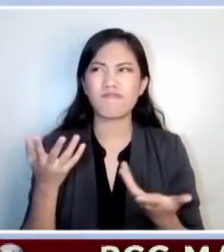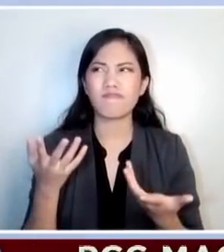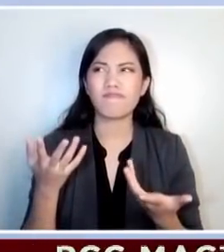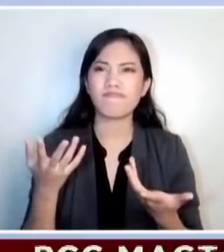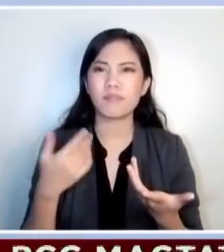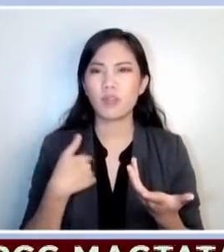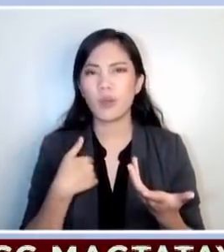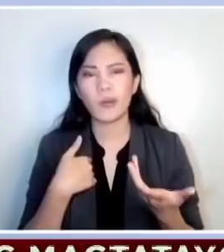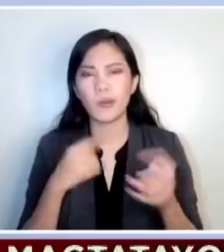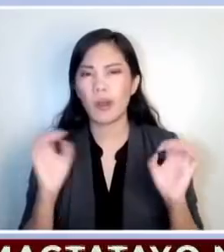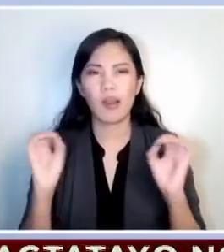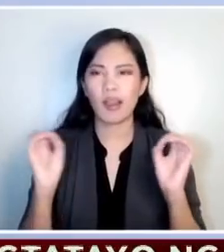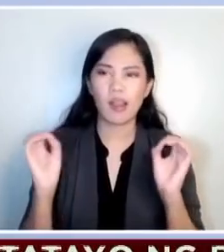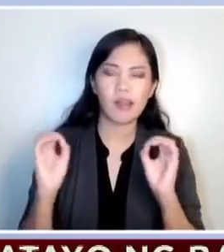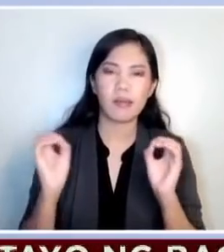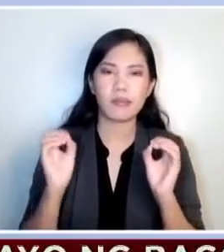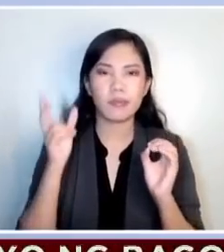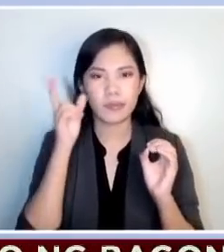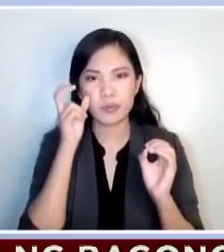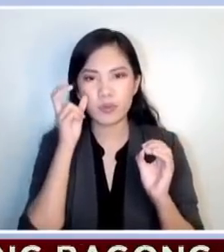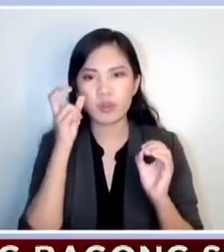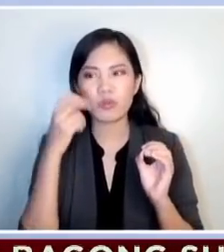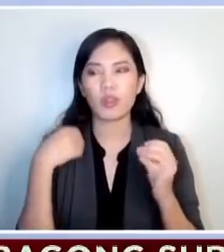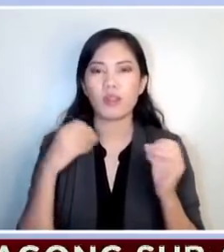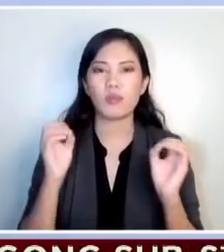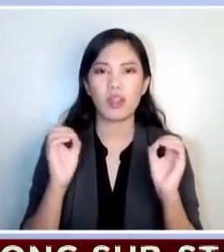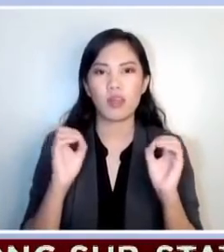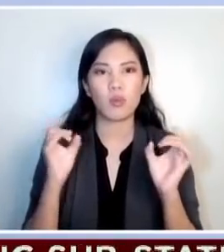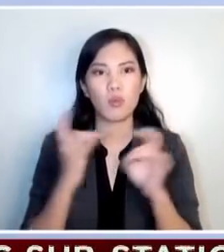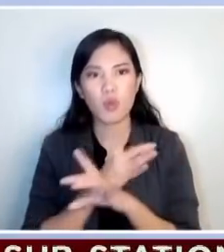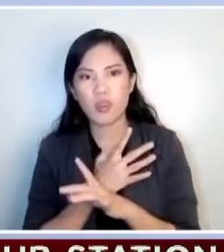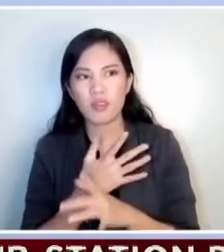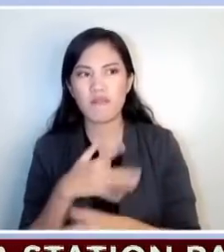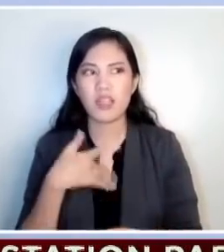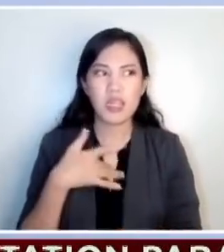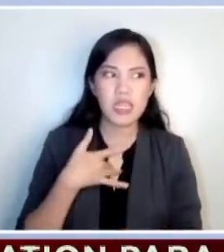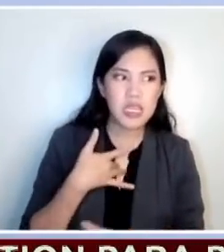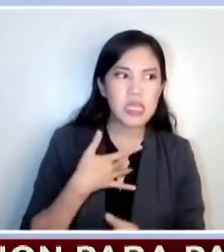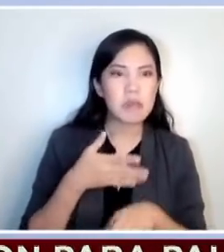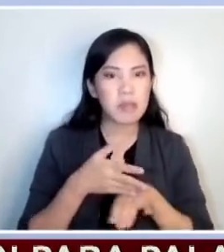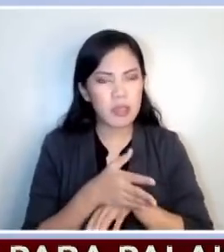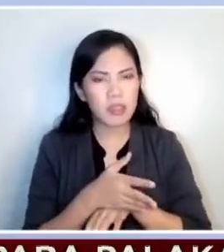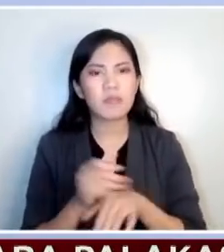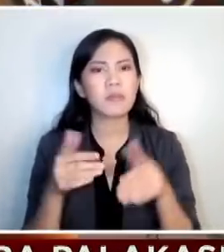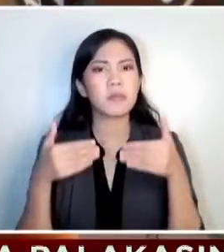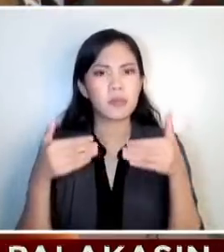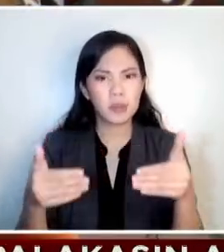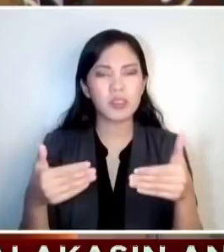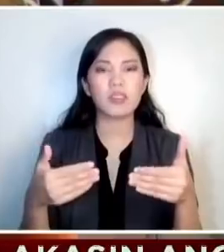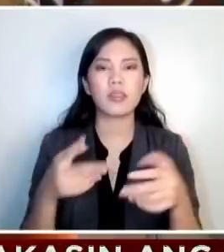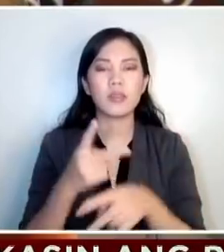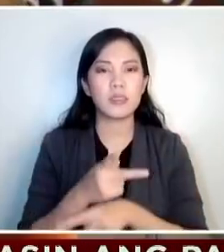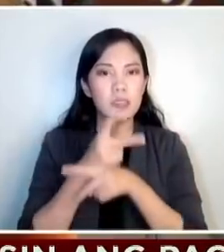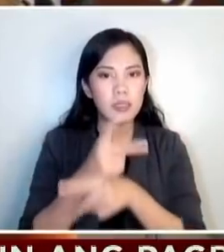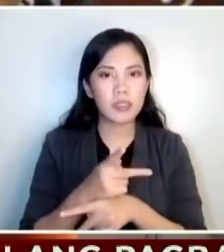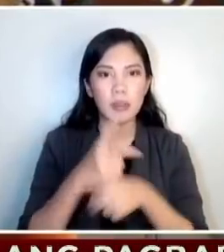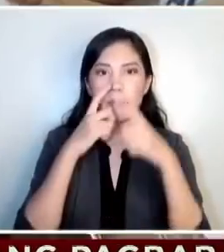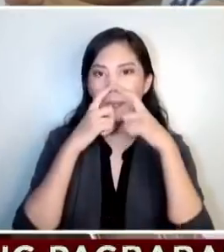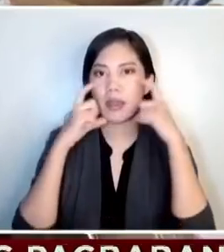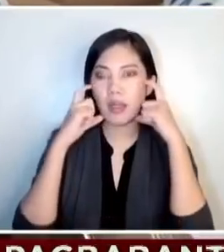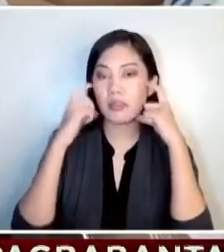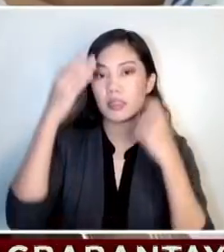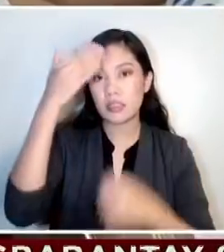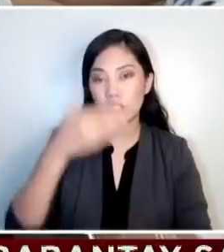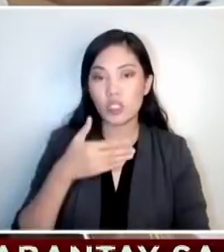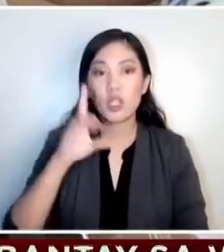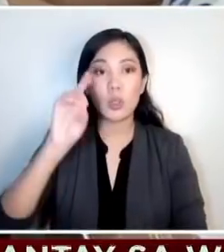any adverse reaction or any, you know, spread. Tuloy lang yung ingat with the mask and shield. Ayon sa DOH, walang